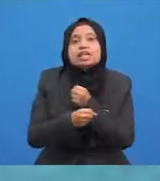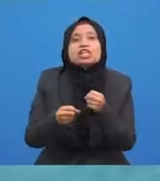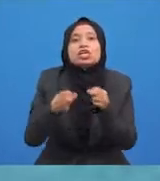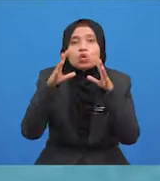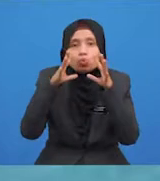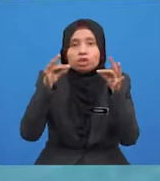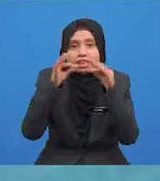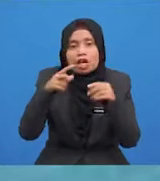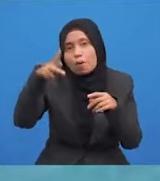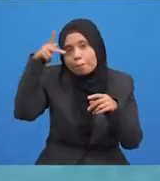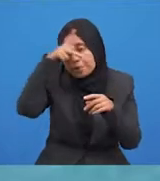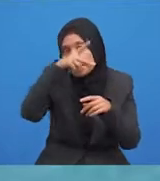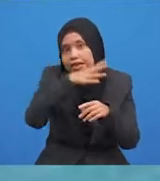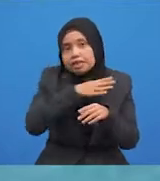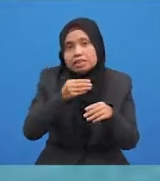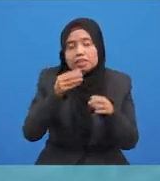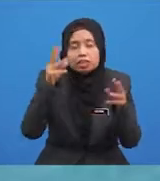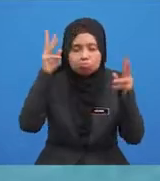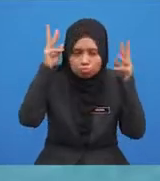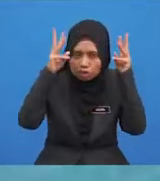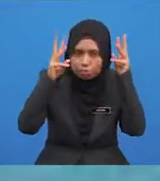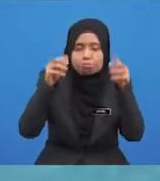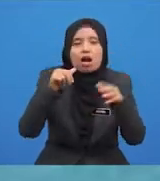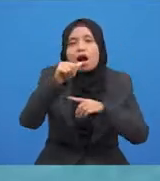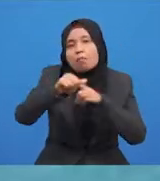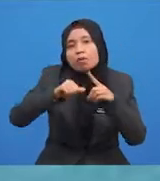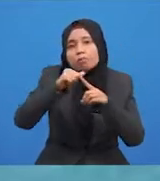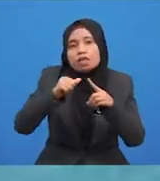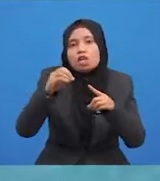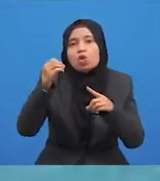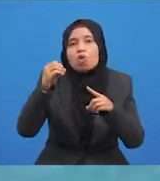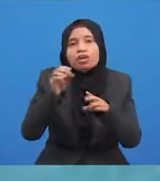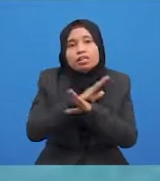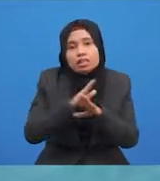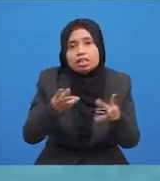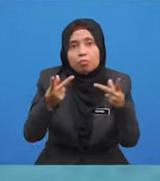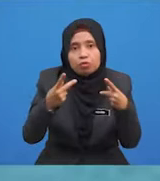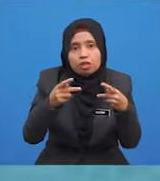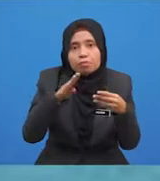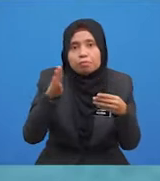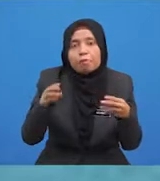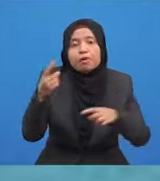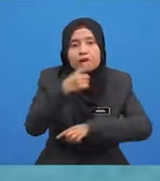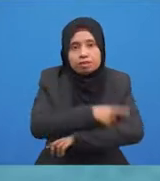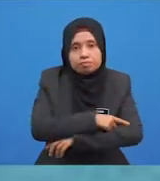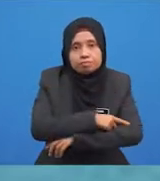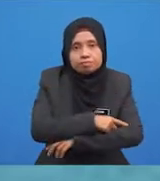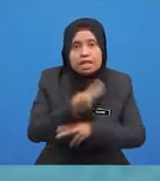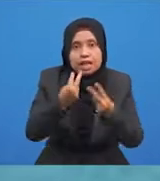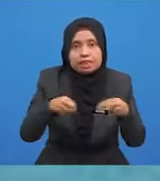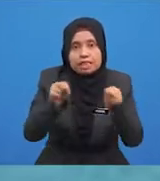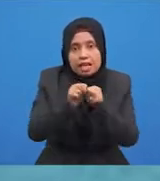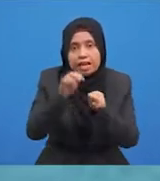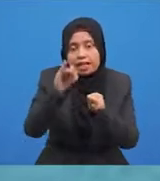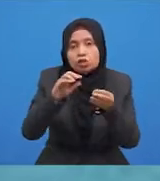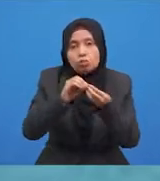kucing peliharaannya dan bimbang apabila Oren tidak pulang beberapa hari.